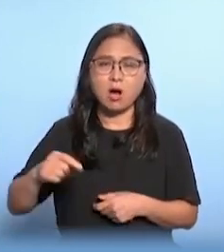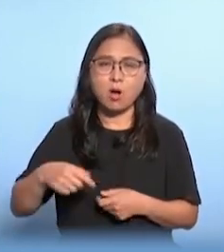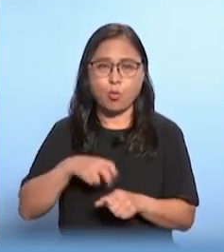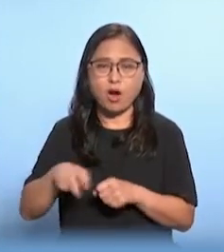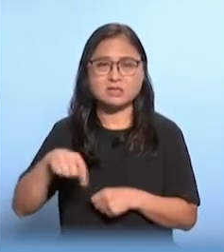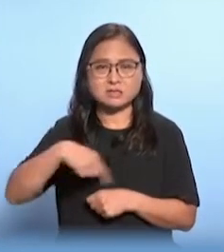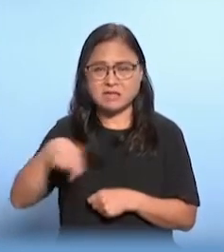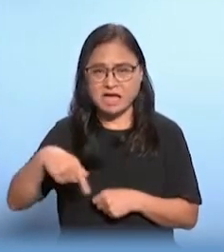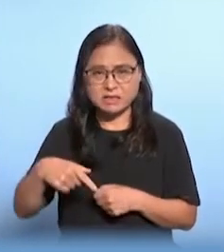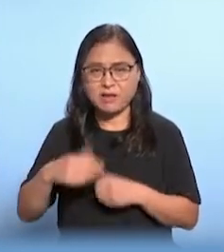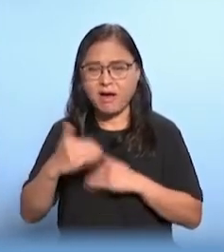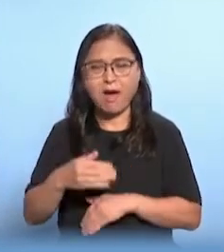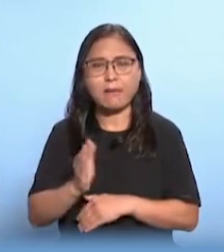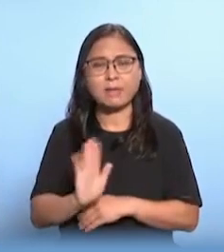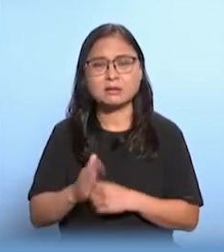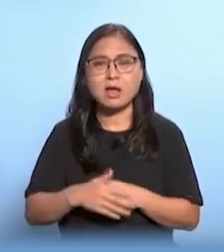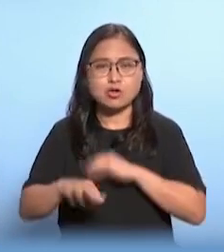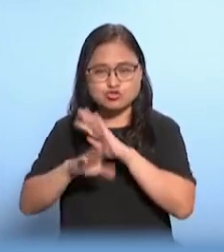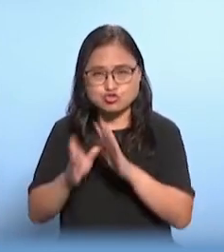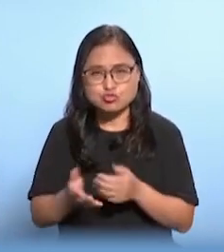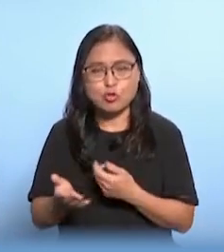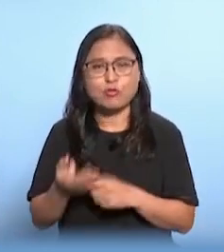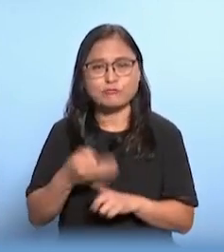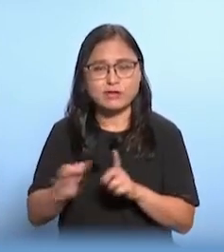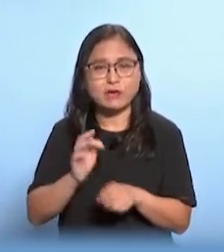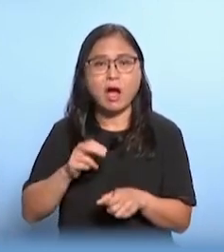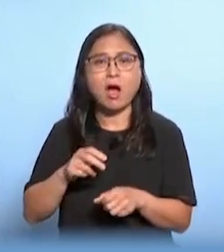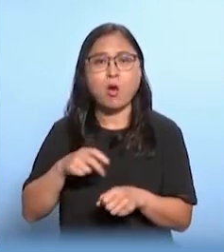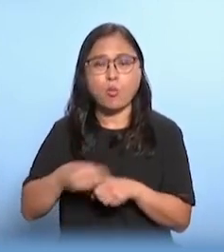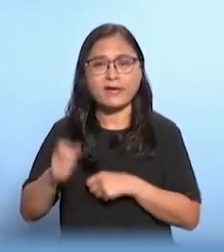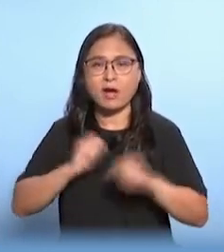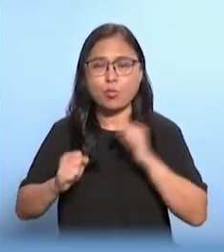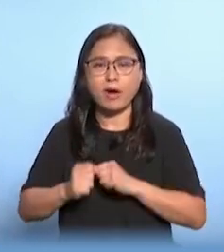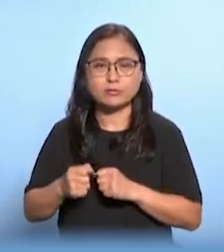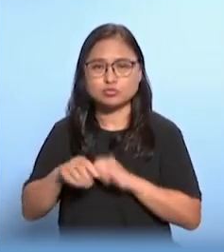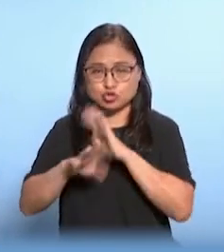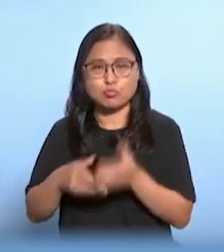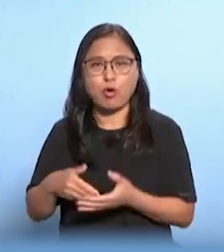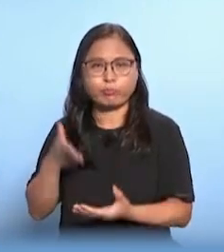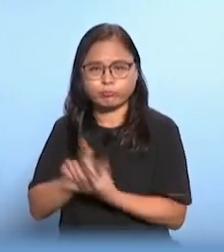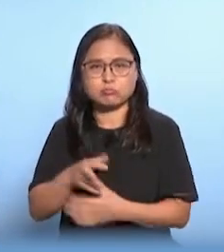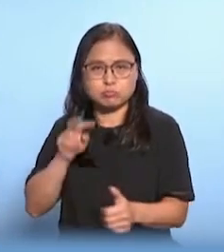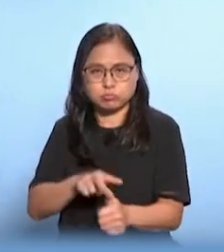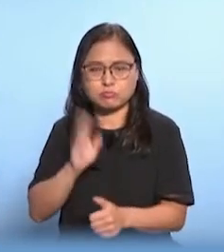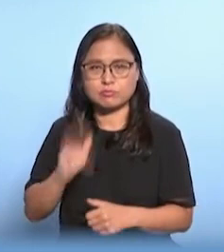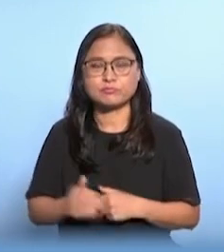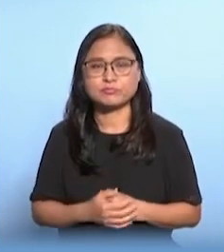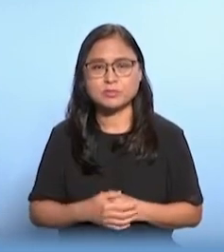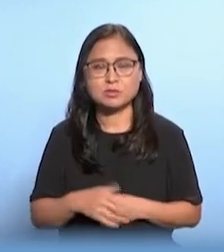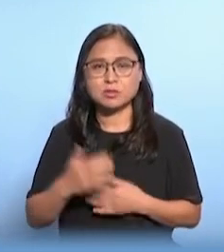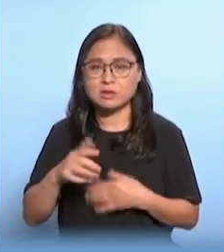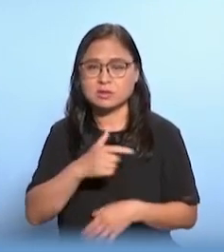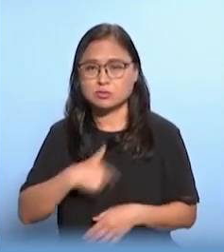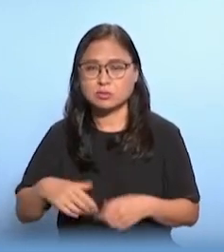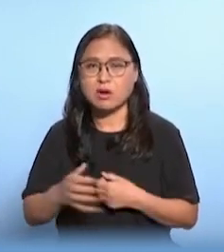制，全面打擊非法位置行為。咁最後咧，同其他議員一樣咁講，政府都應該係加大公